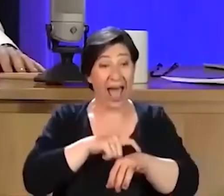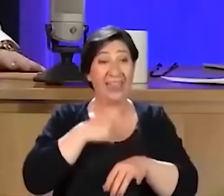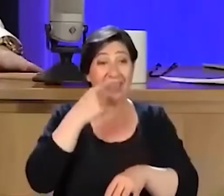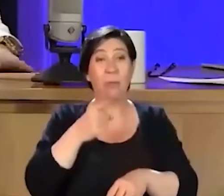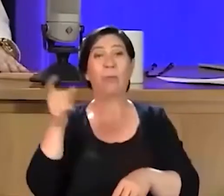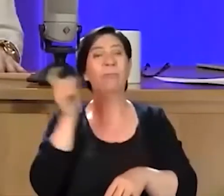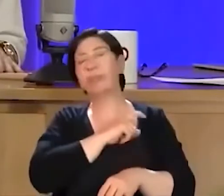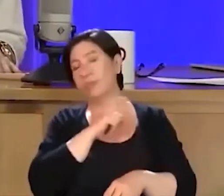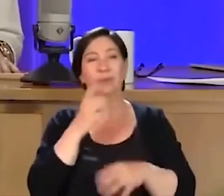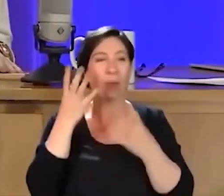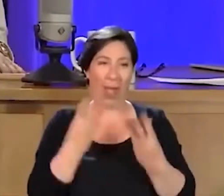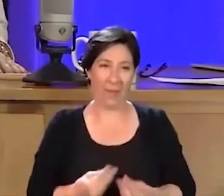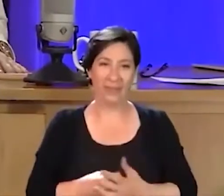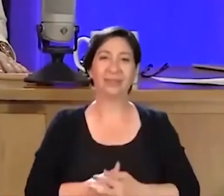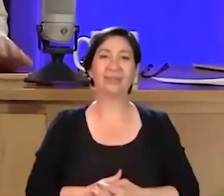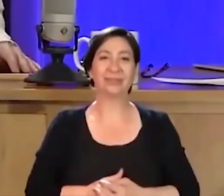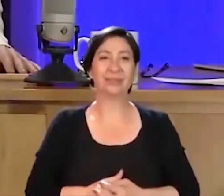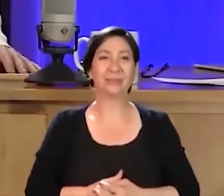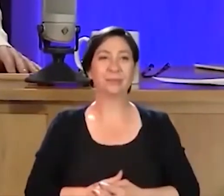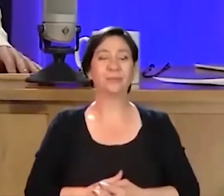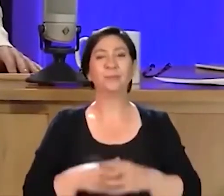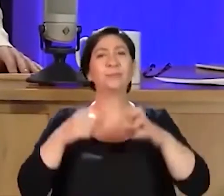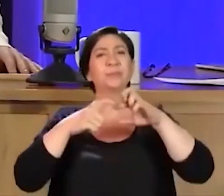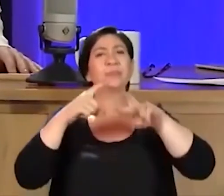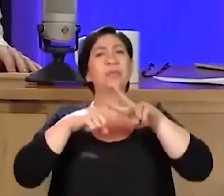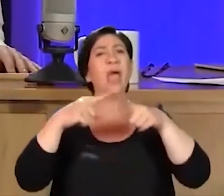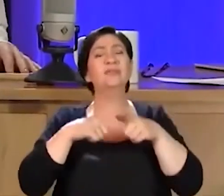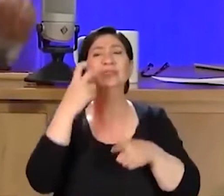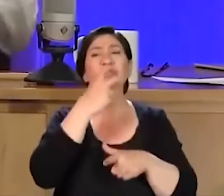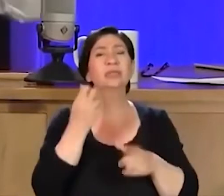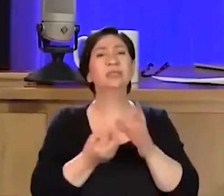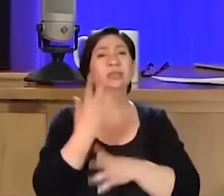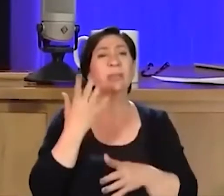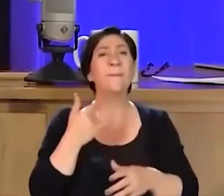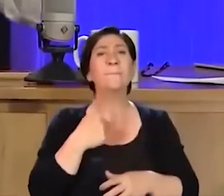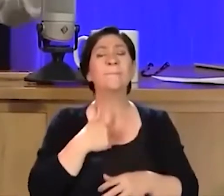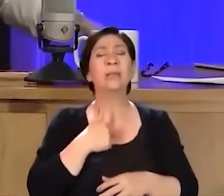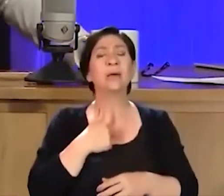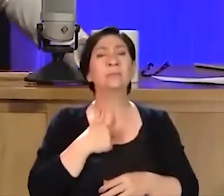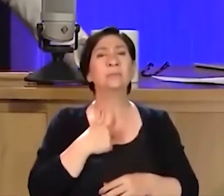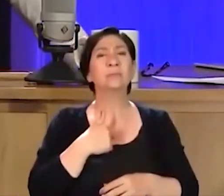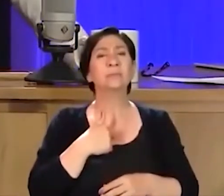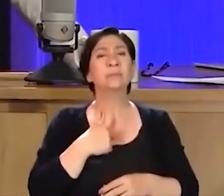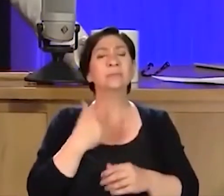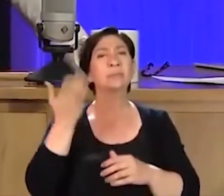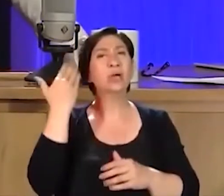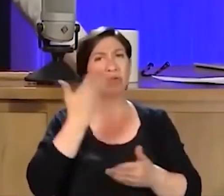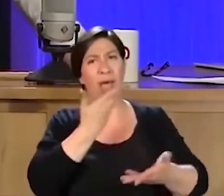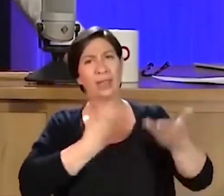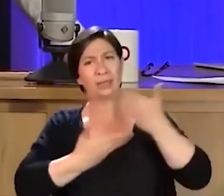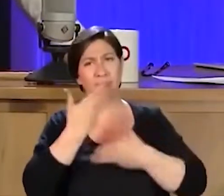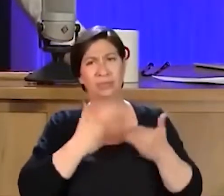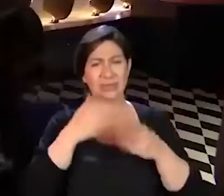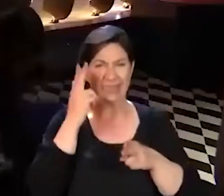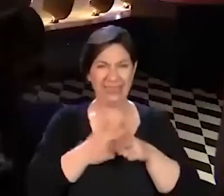bombayı yersin diye bir laf var yani bizi çok önemlidir Peki raf şarkısı çıktı ee bana Ee daha önce anlatmış olduğun